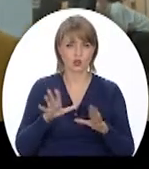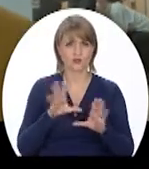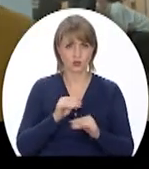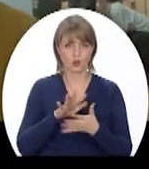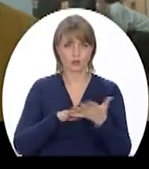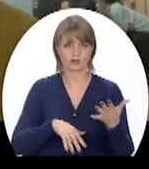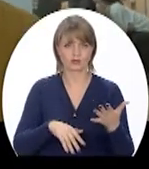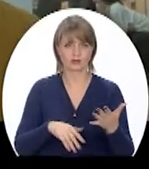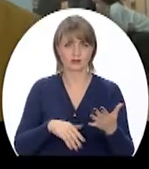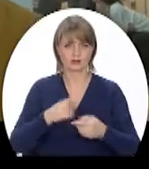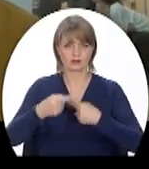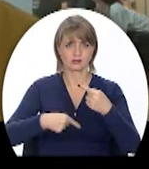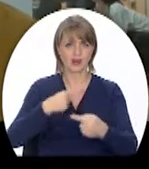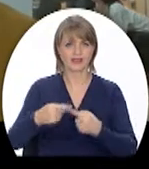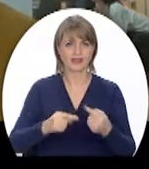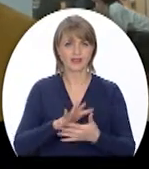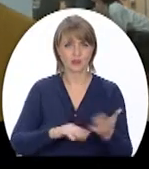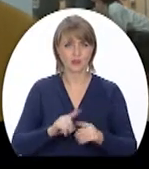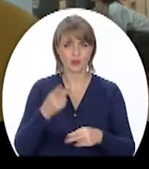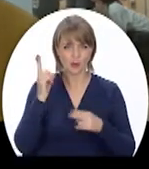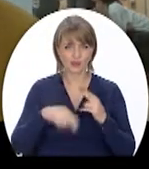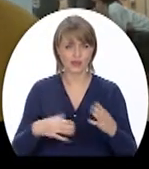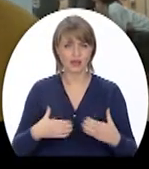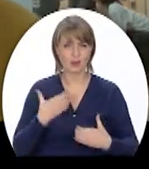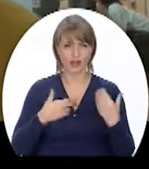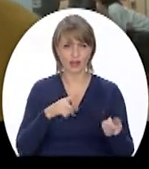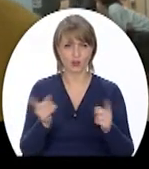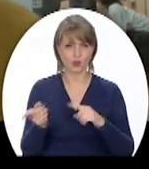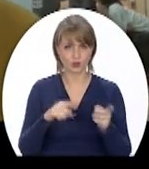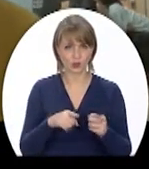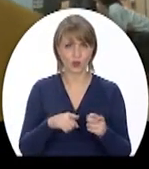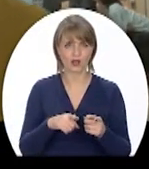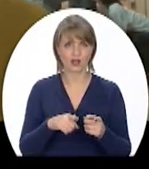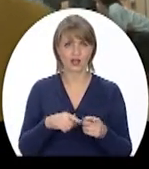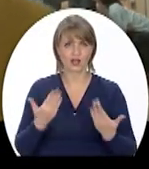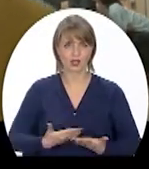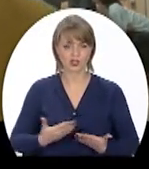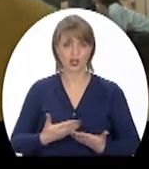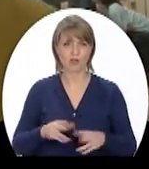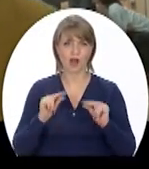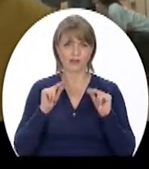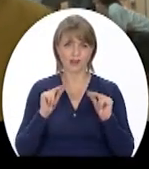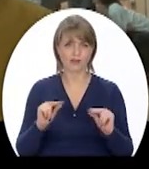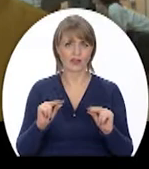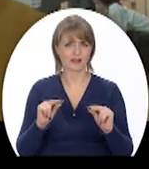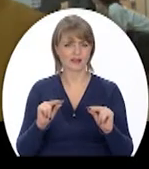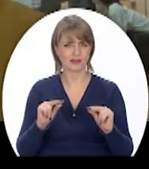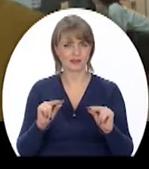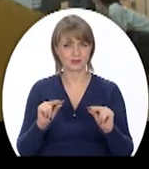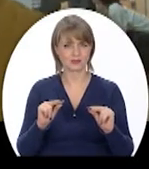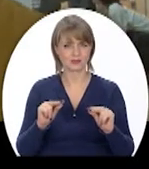чтобы все двинулось дальше, покатилось, чтобы они уже перестали бояться друг друга и жили откровенно,